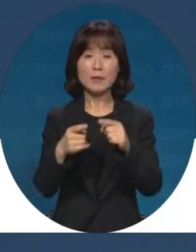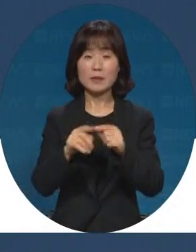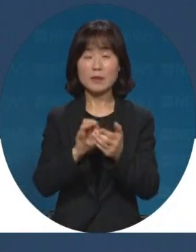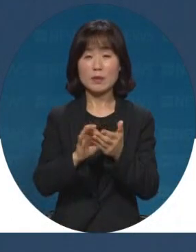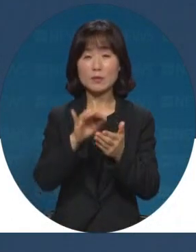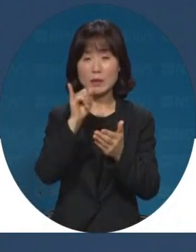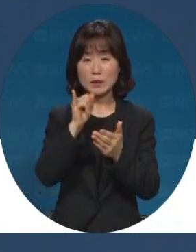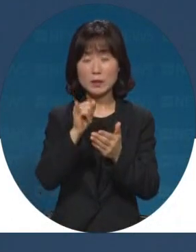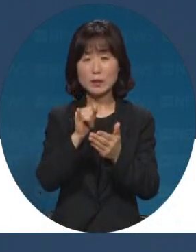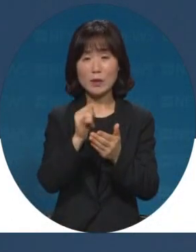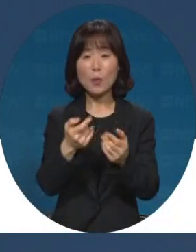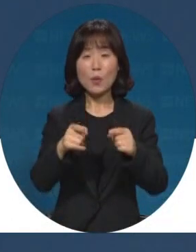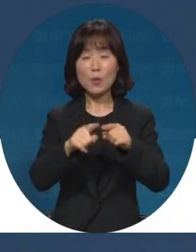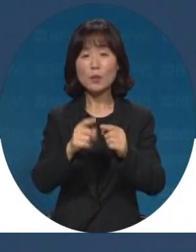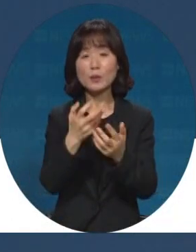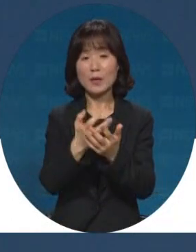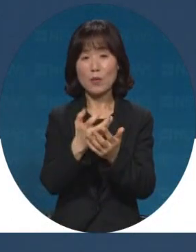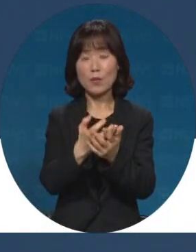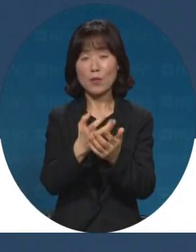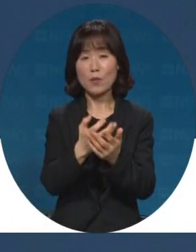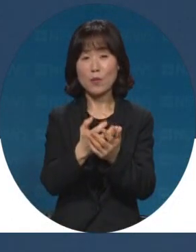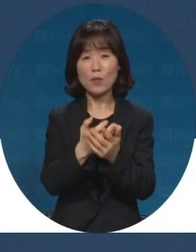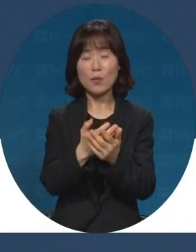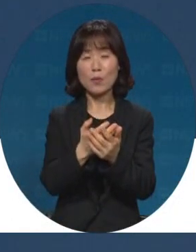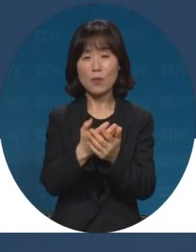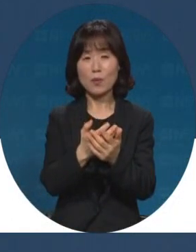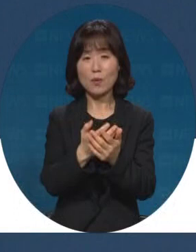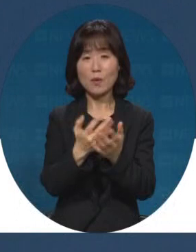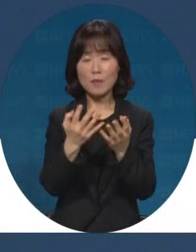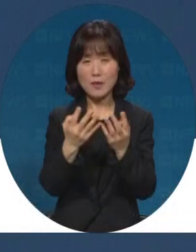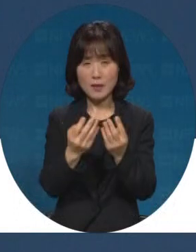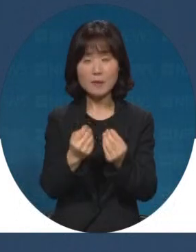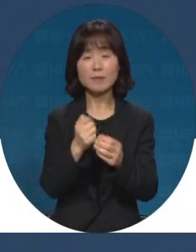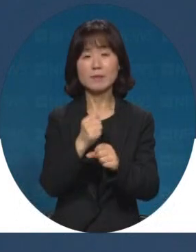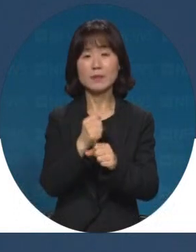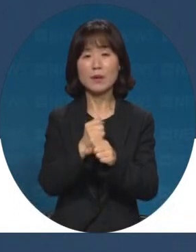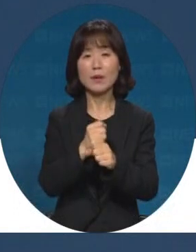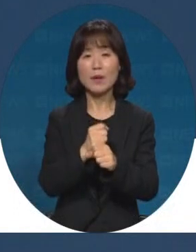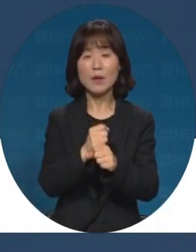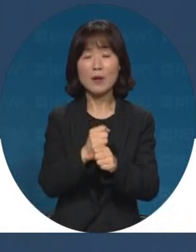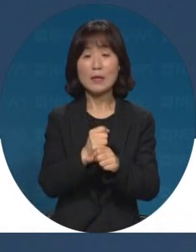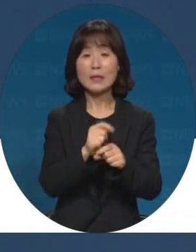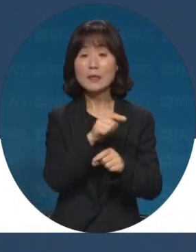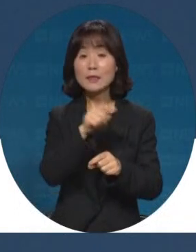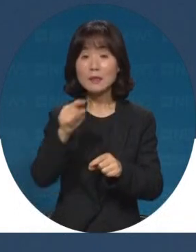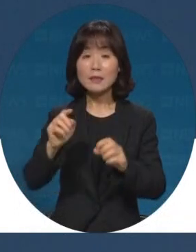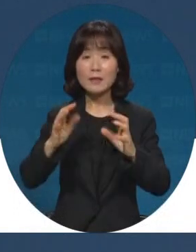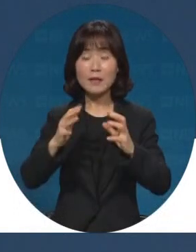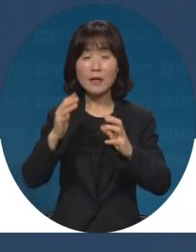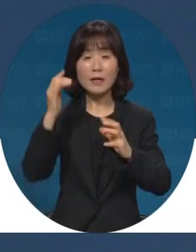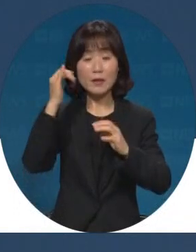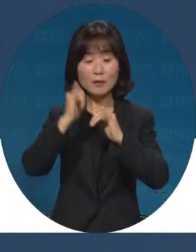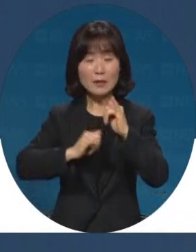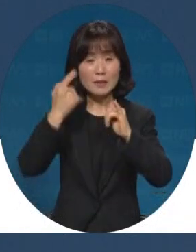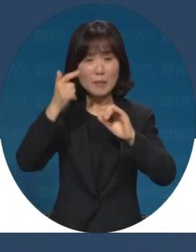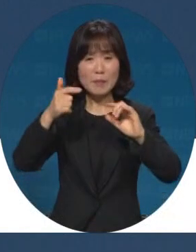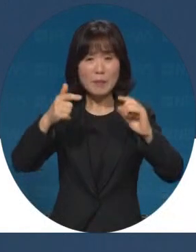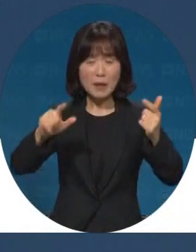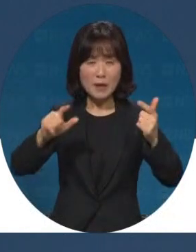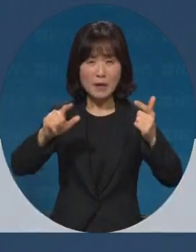수 있는 공동 자료집 같은 내용들이 많이 나와서 양국의 역사 인식 차이를 줄였으면